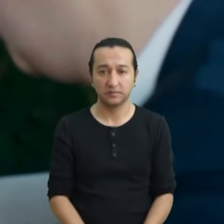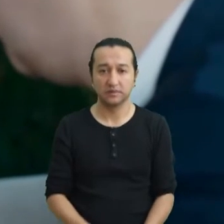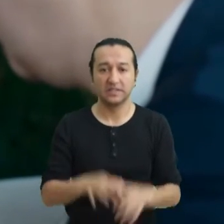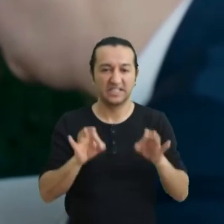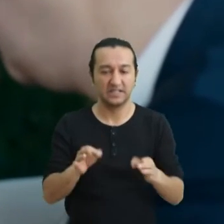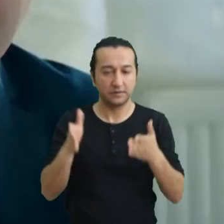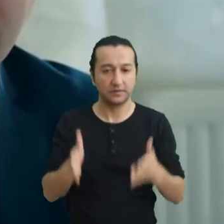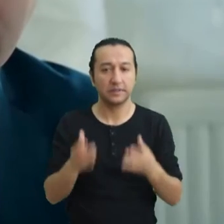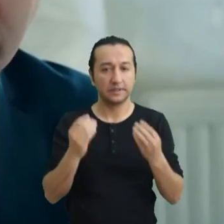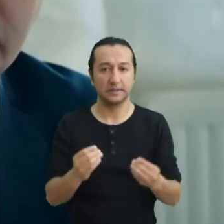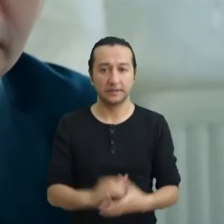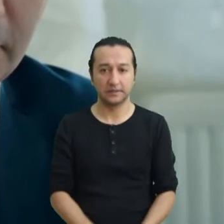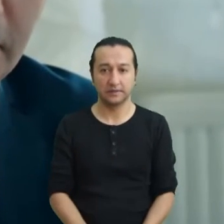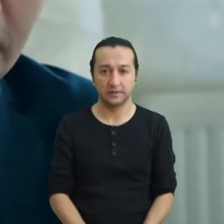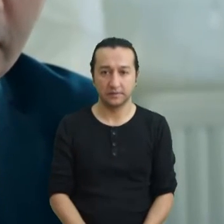Şimdi durumu iyi.